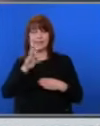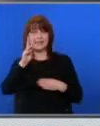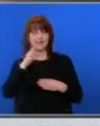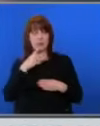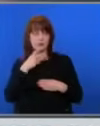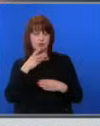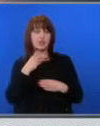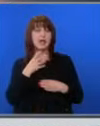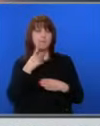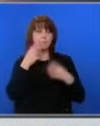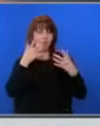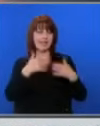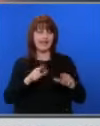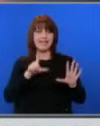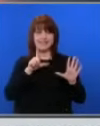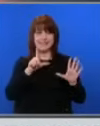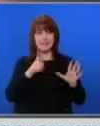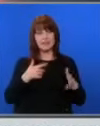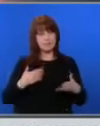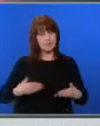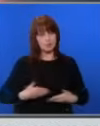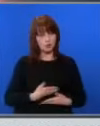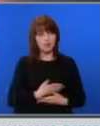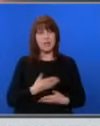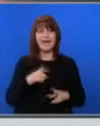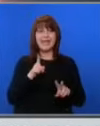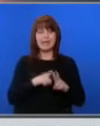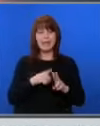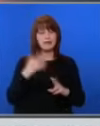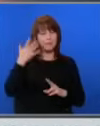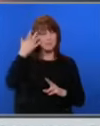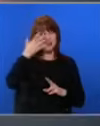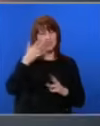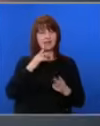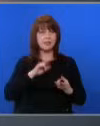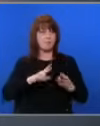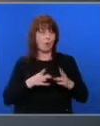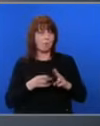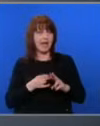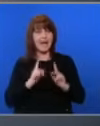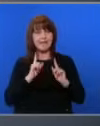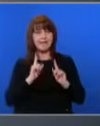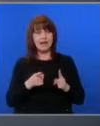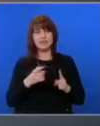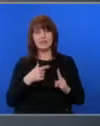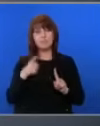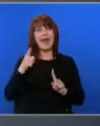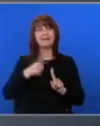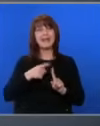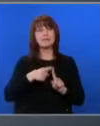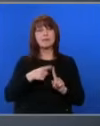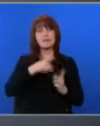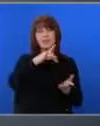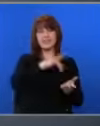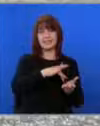медицински надзор. 7 са нуждаещите се. Ирен мечтае за промяна. трябва да имаме трансплантационен център, където